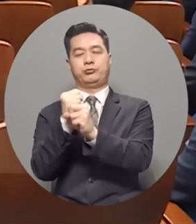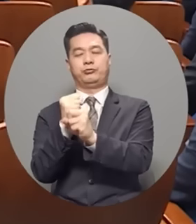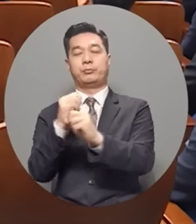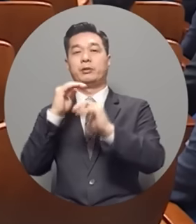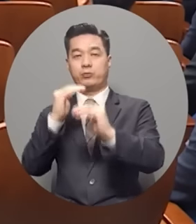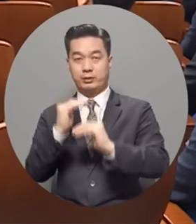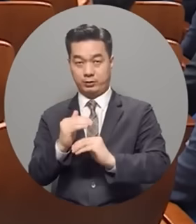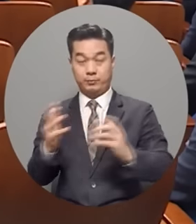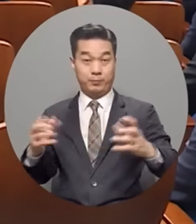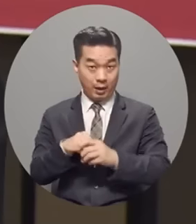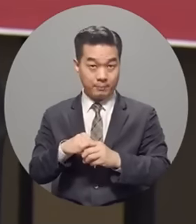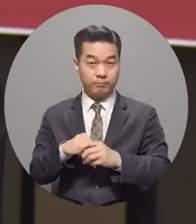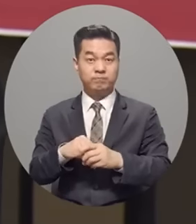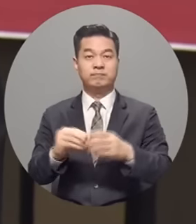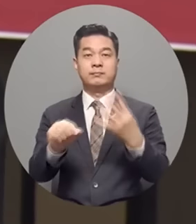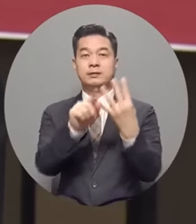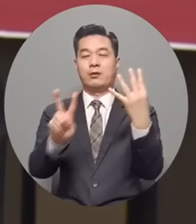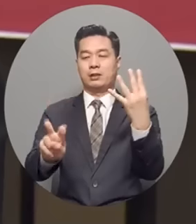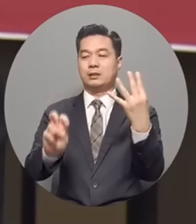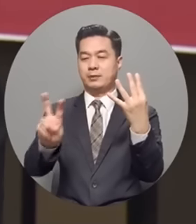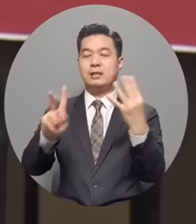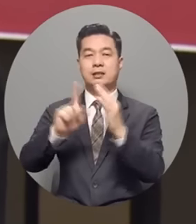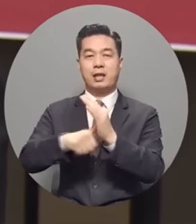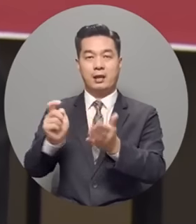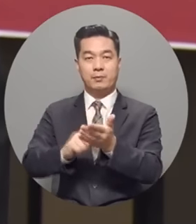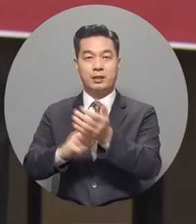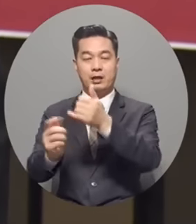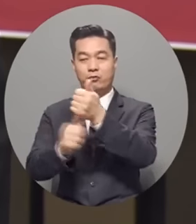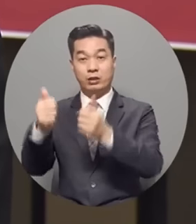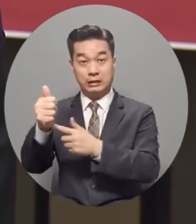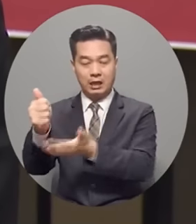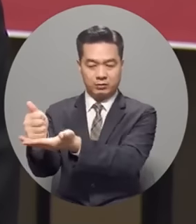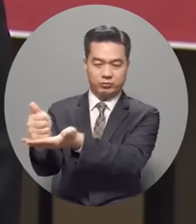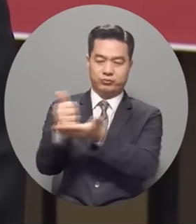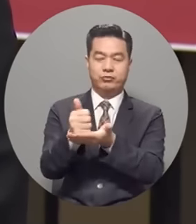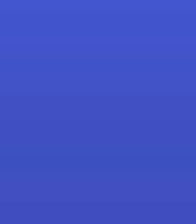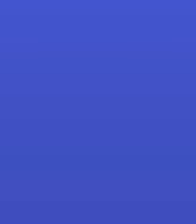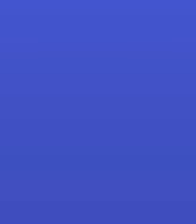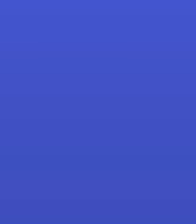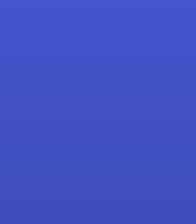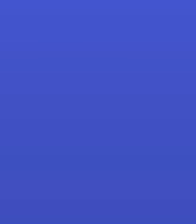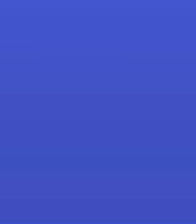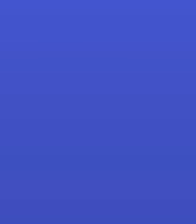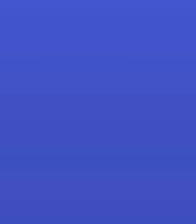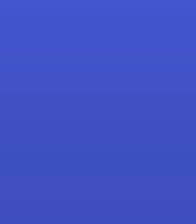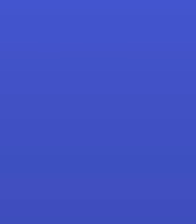오는 20일 비대위원장을 추인할 방침입니다. MBC 뉴스 윤수환입니다.